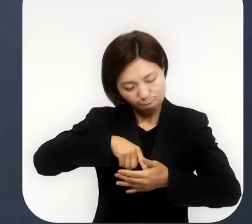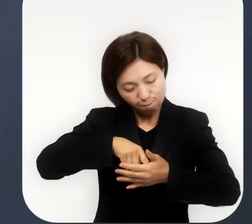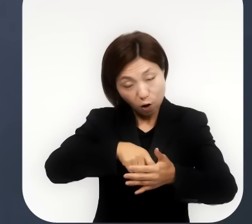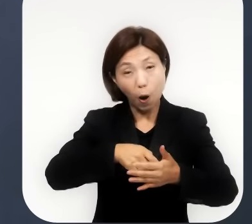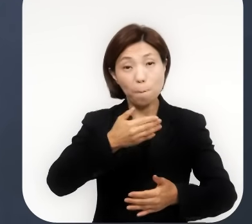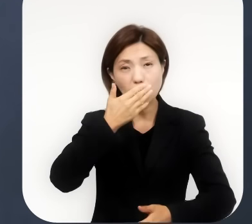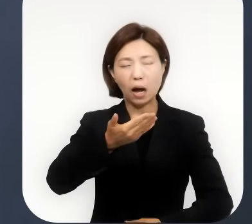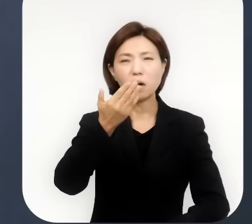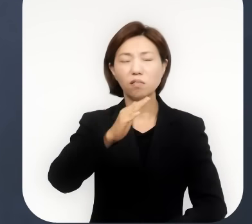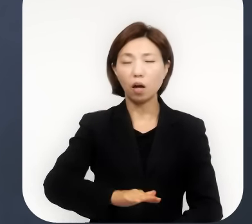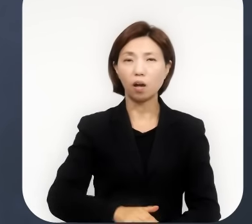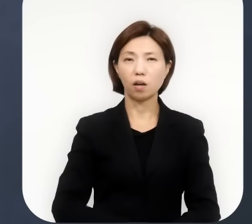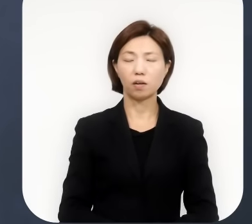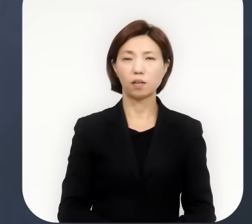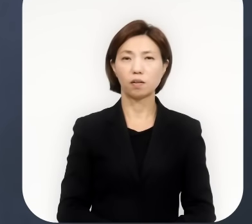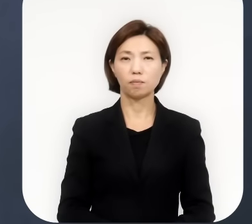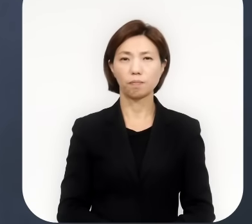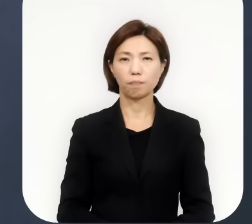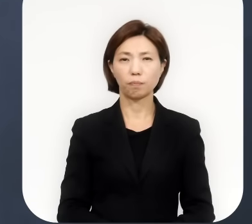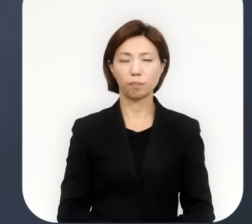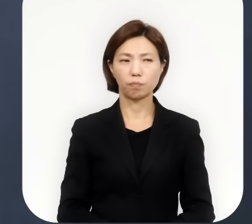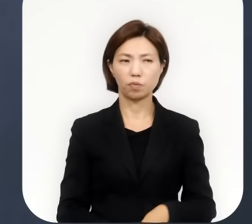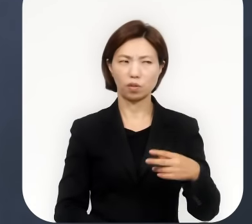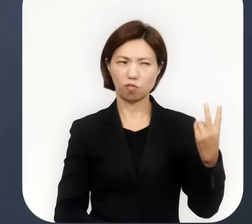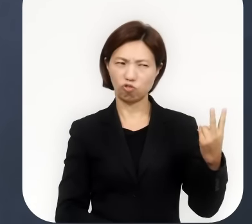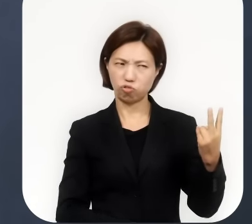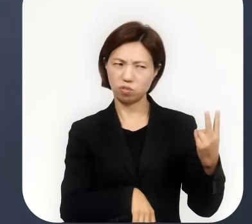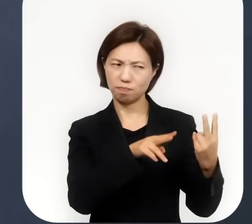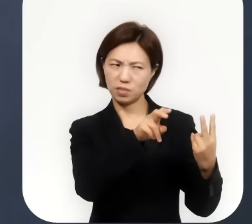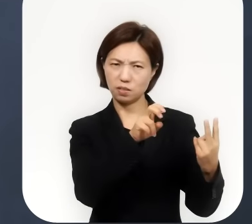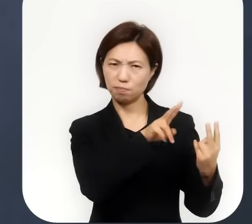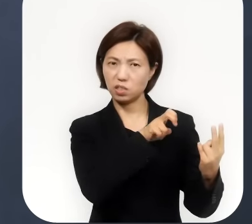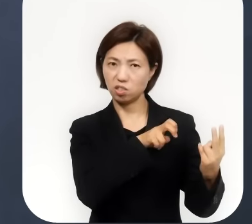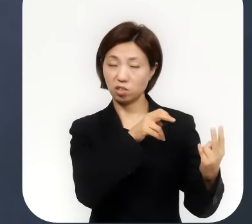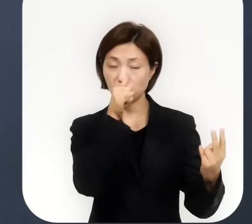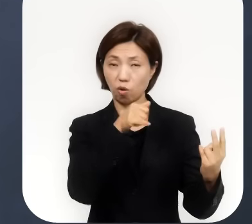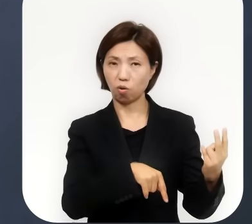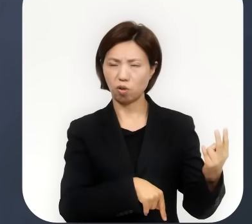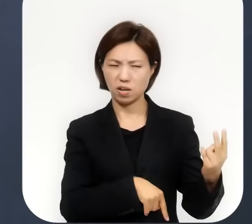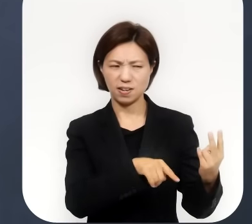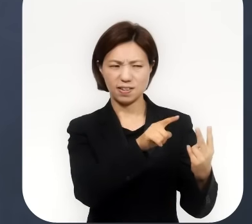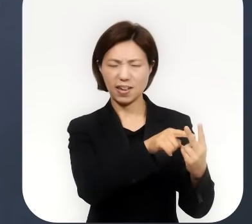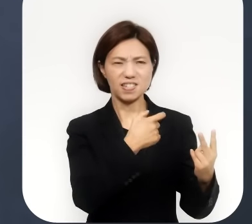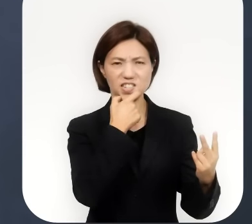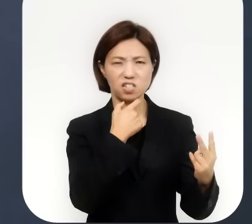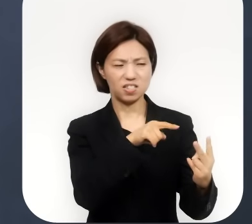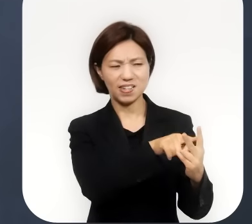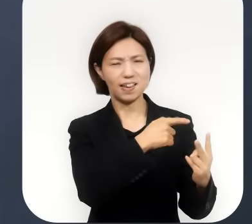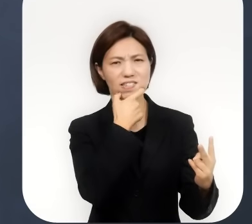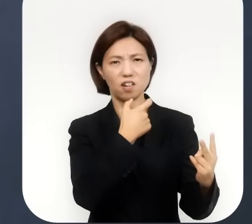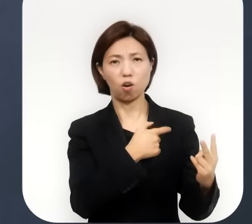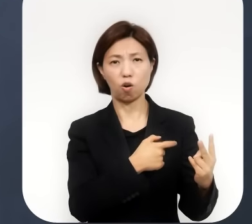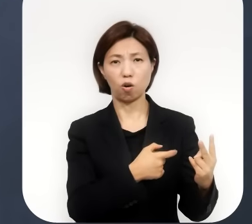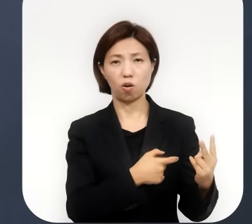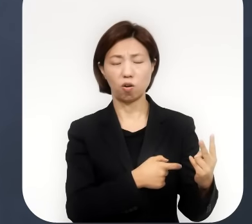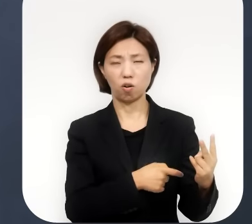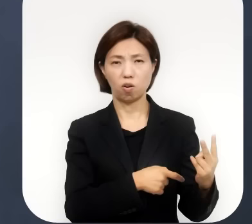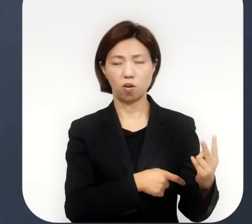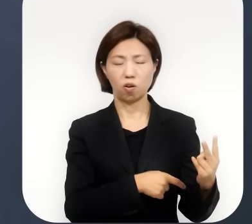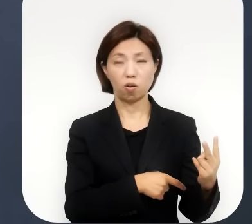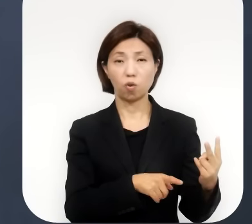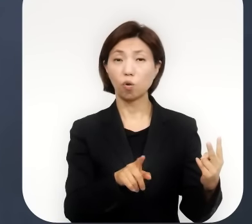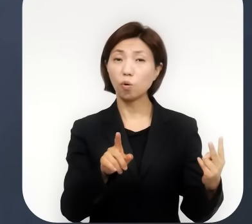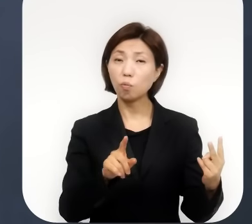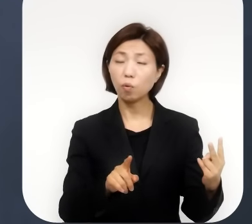이렇게 볼 수 있고요 근데 두 사람이나 밉다이 인간도 보기 싫 거 저 인간도 보기